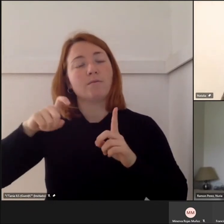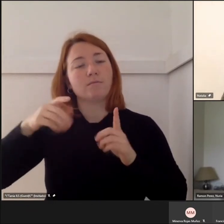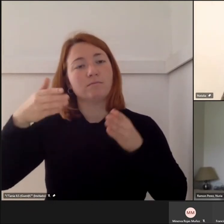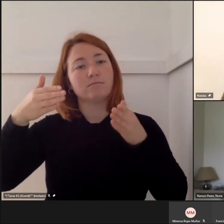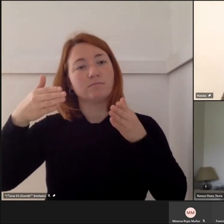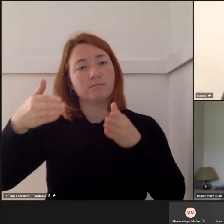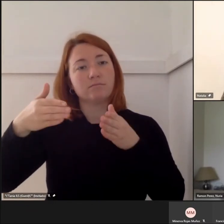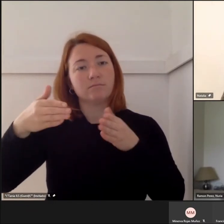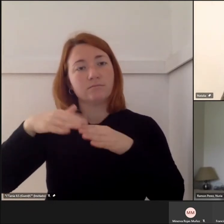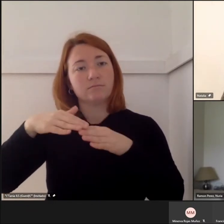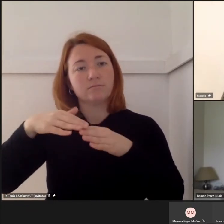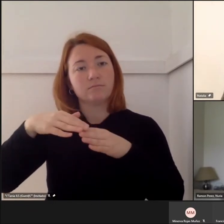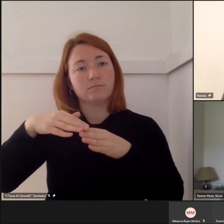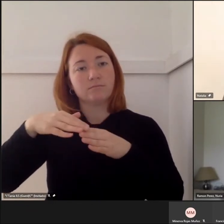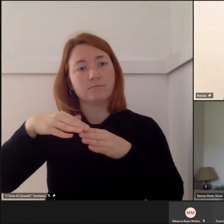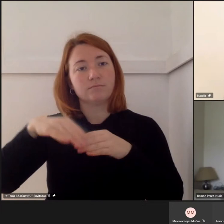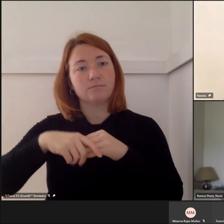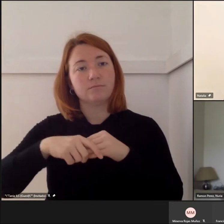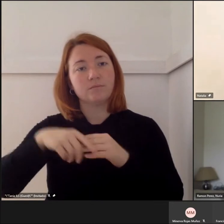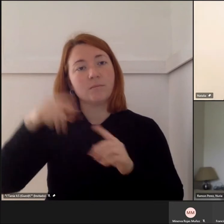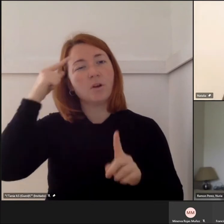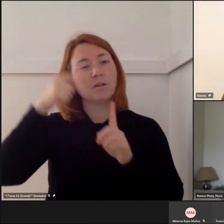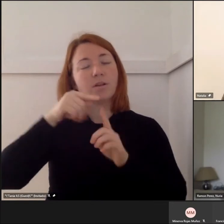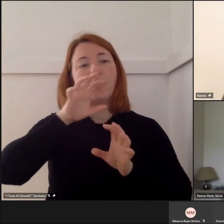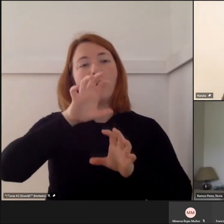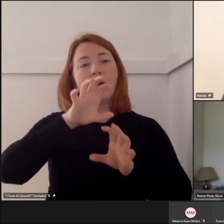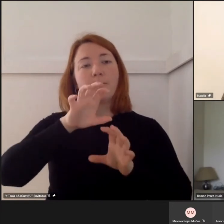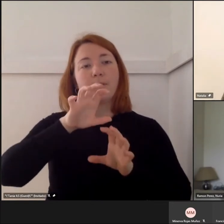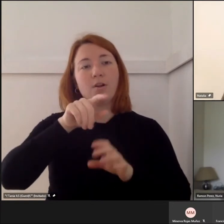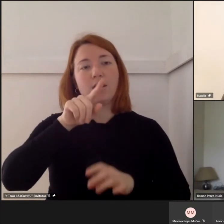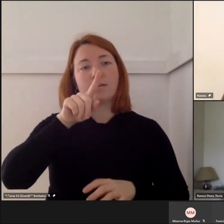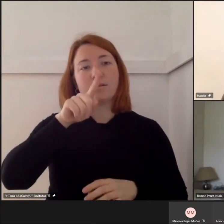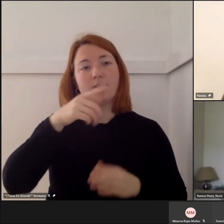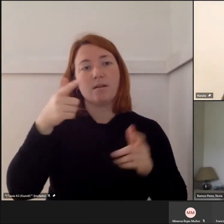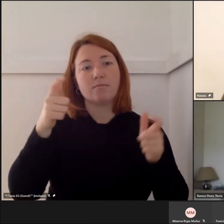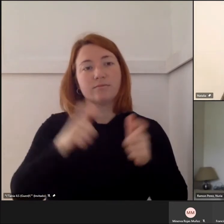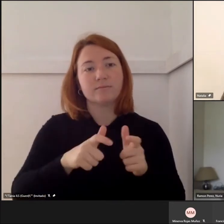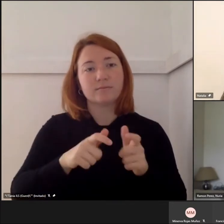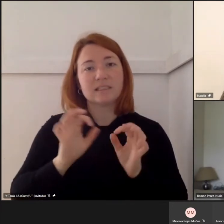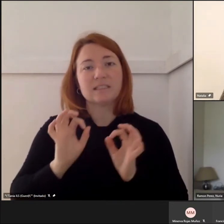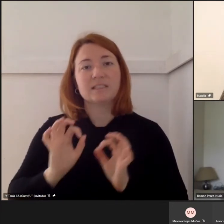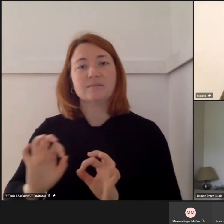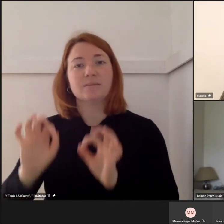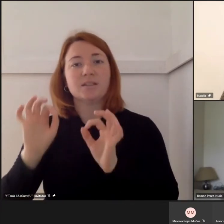de disminuir les dades de violència, perdona, i especialment de feminicidis?